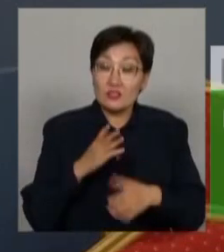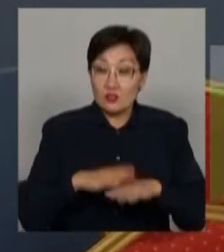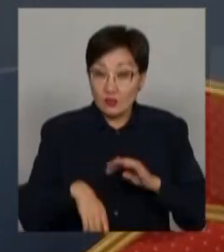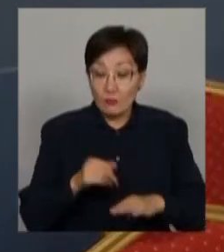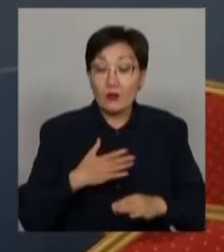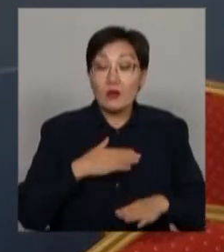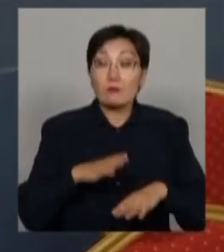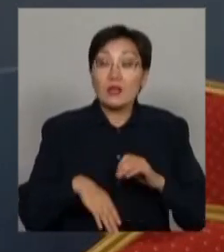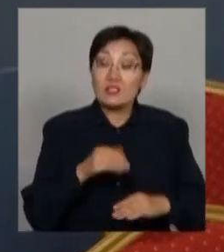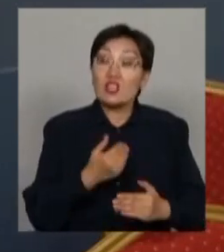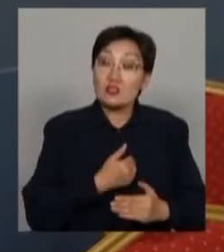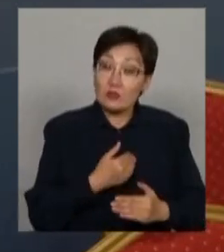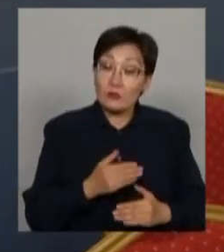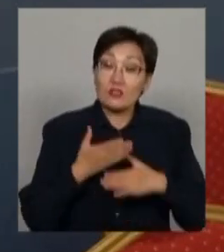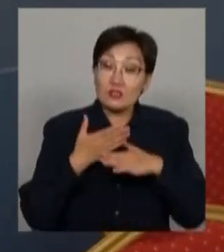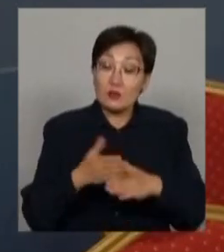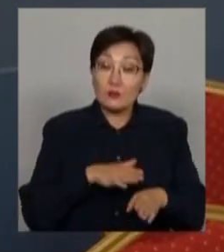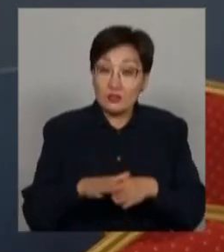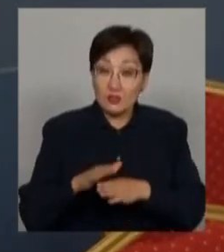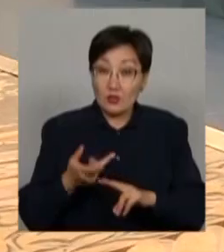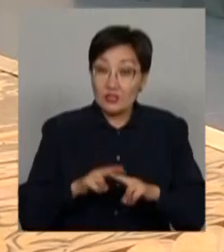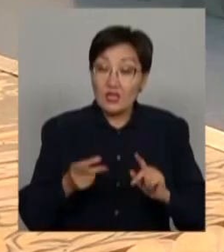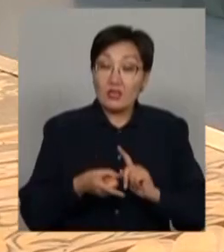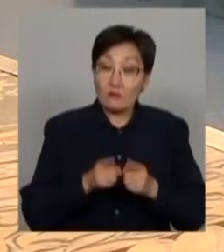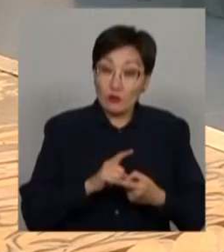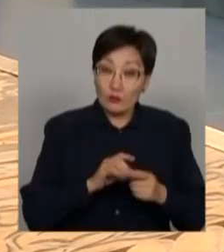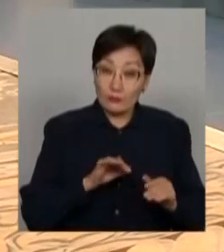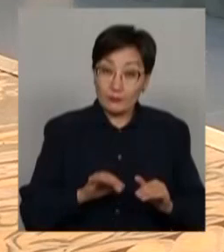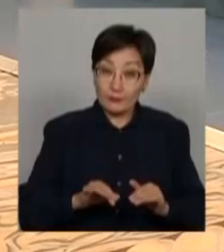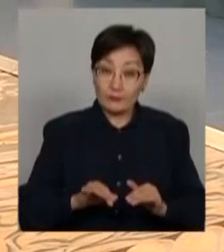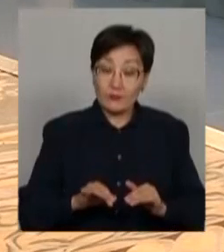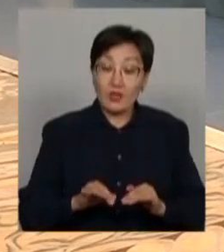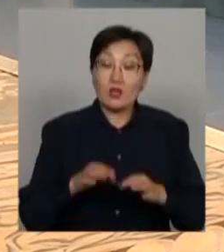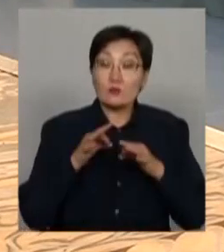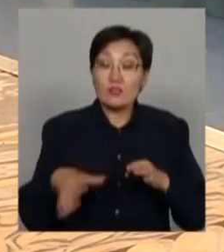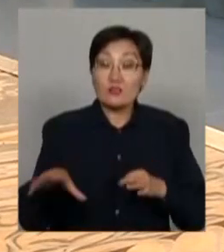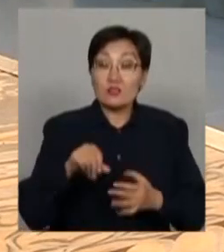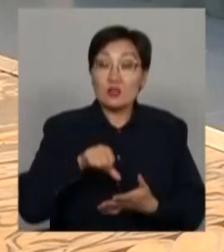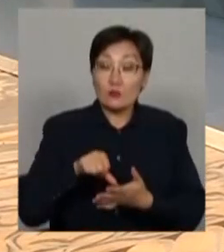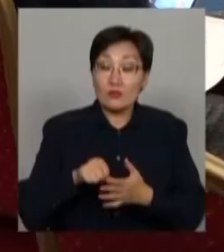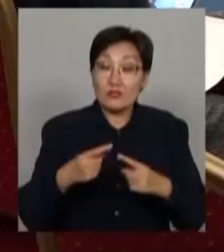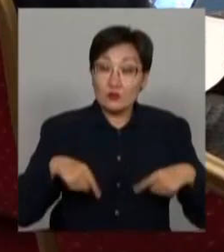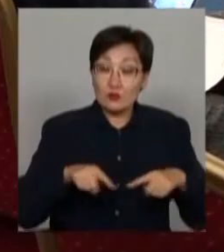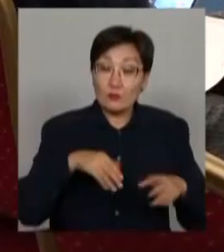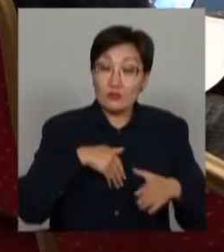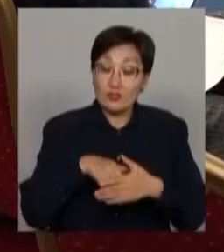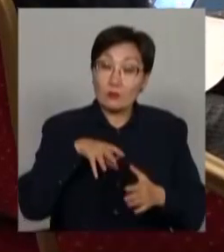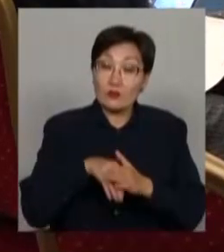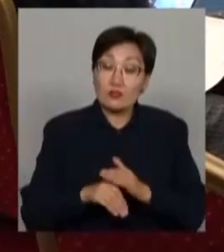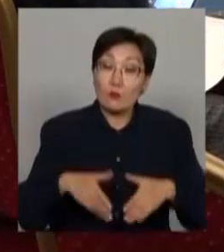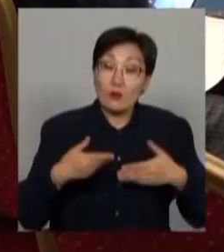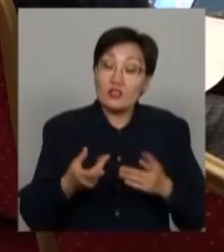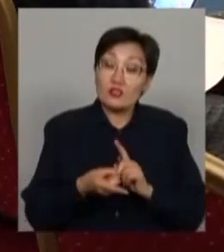как практики хотим помочь в реализации данных реформ. К слову, все члены движения активно вносят предложения